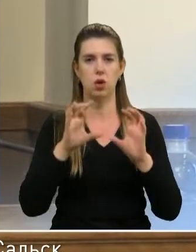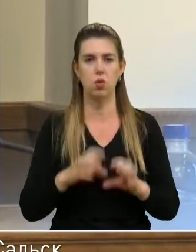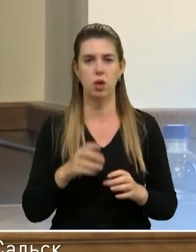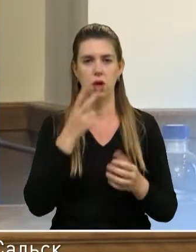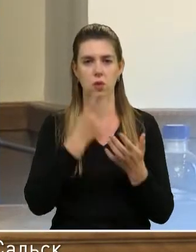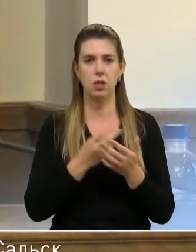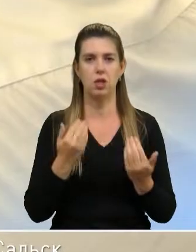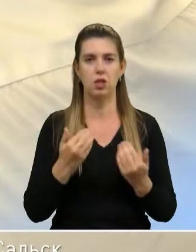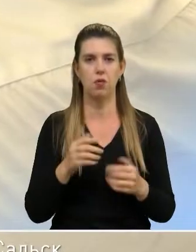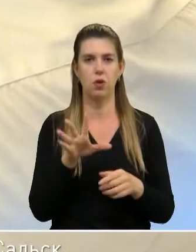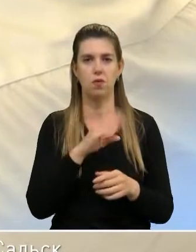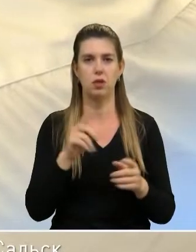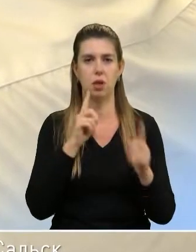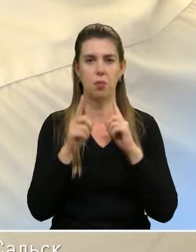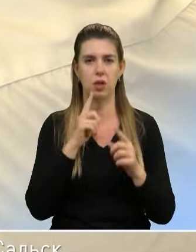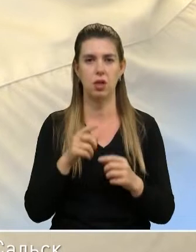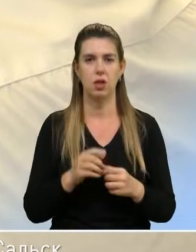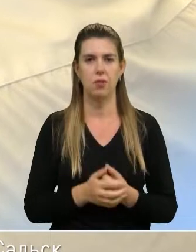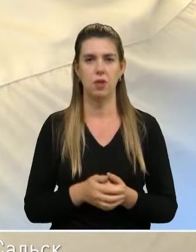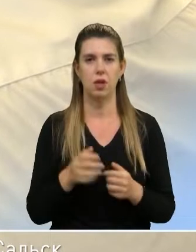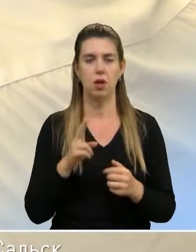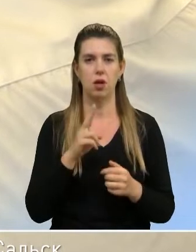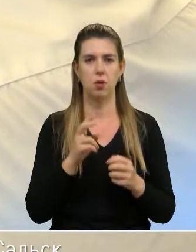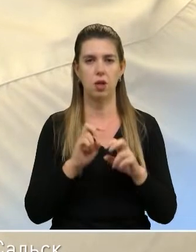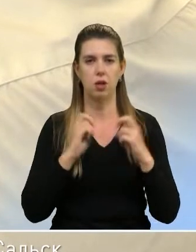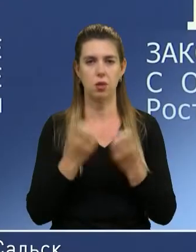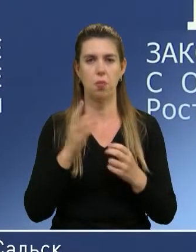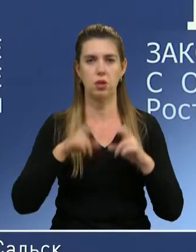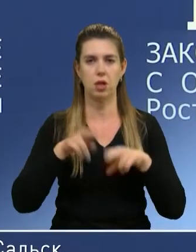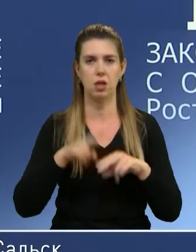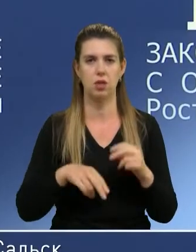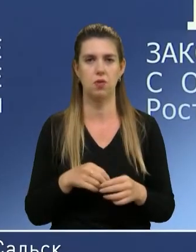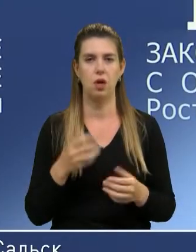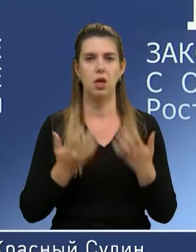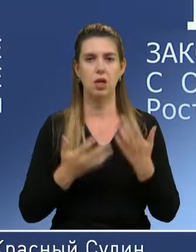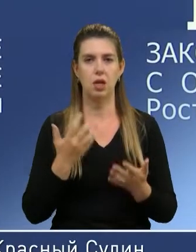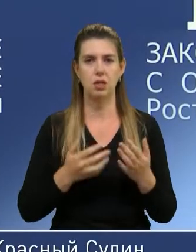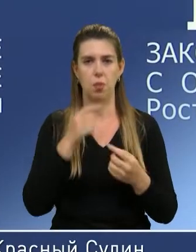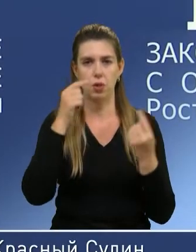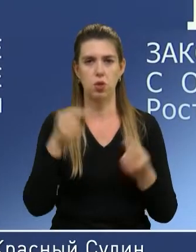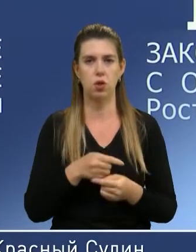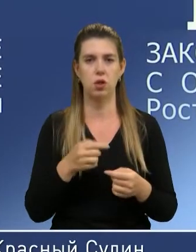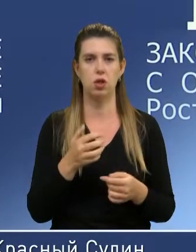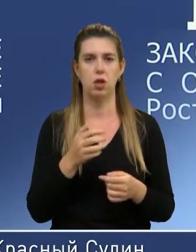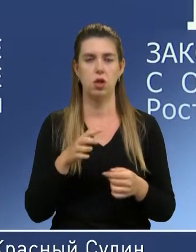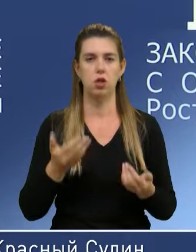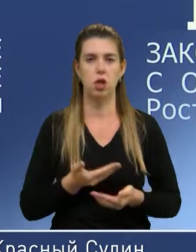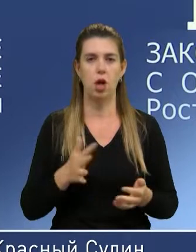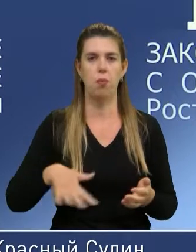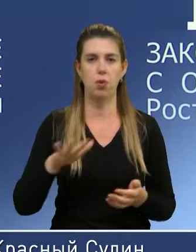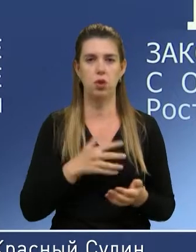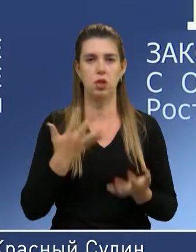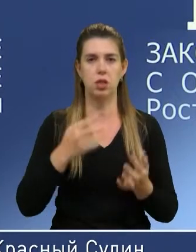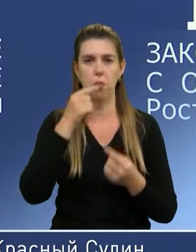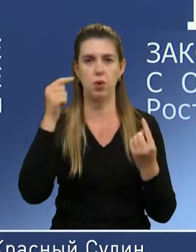законопроект рассмотрели сегодня донские парламентарии на заседании комитета по строительству. Если соответствует, допустим, жилая площадь, если